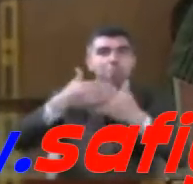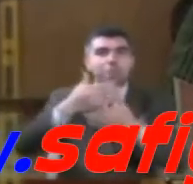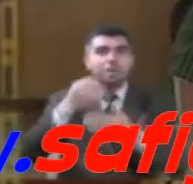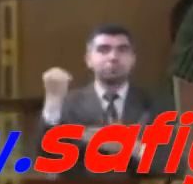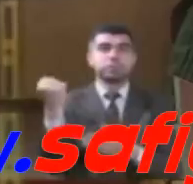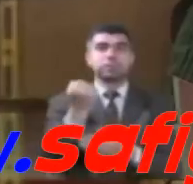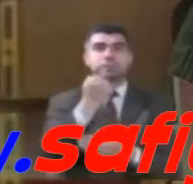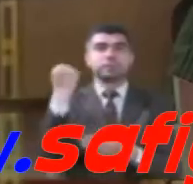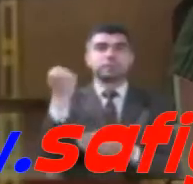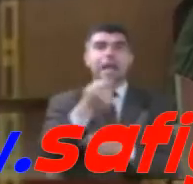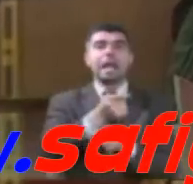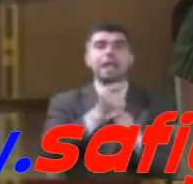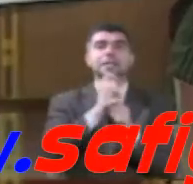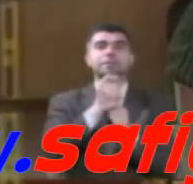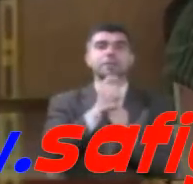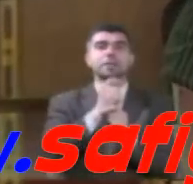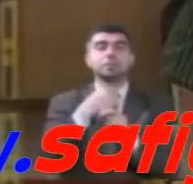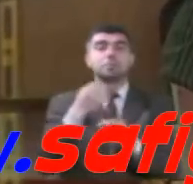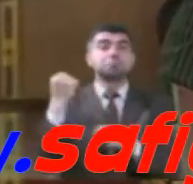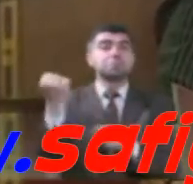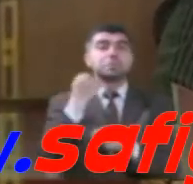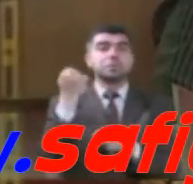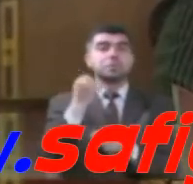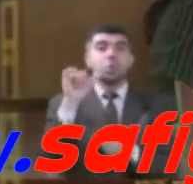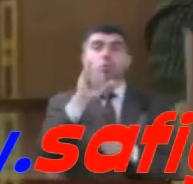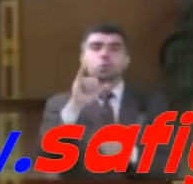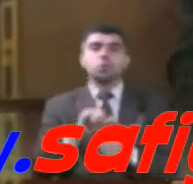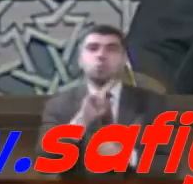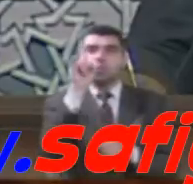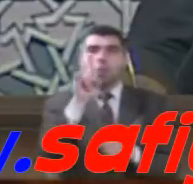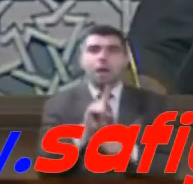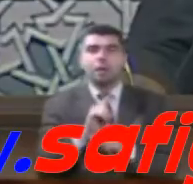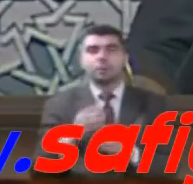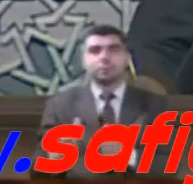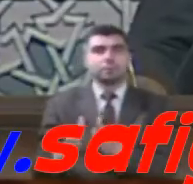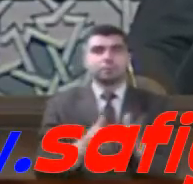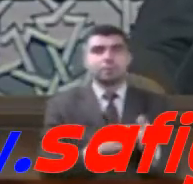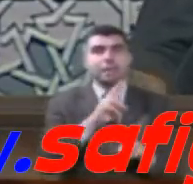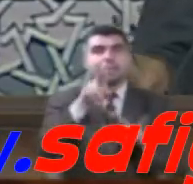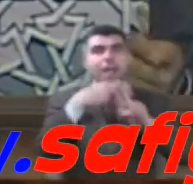الوزير عن أسباب هذا التأخر وشكرا. جواب السيد الوزير.